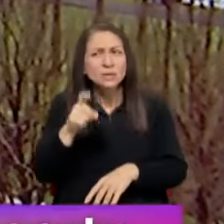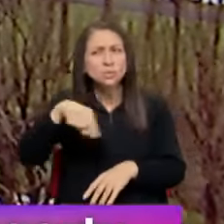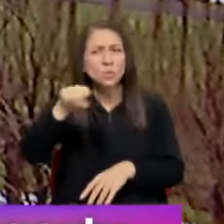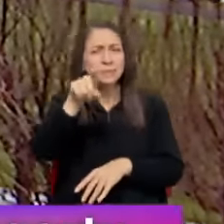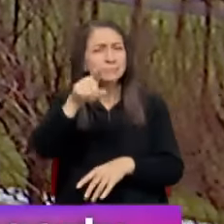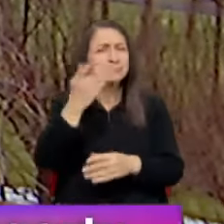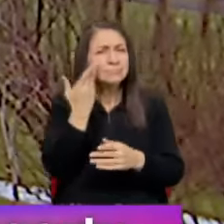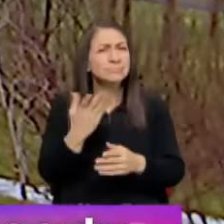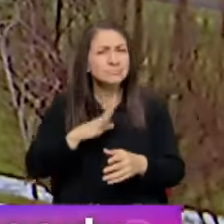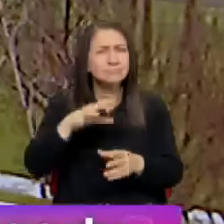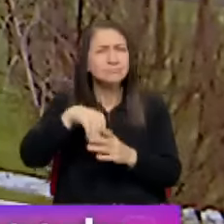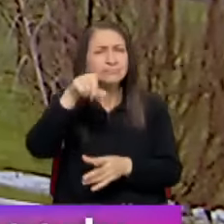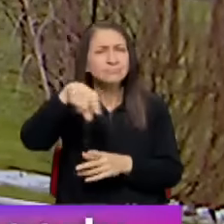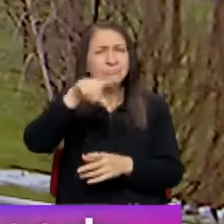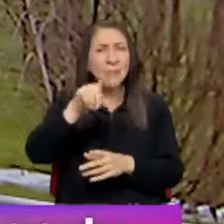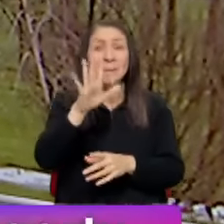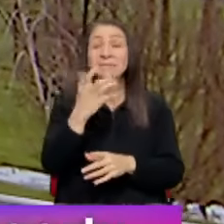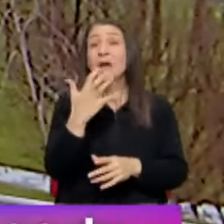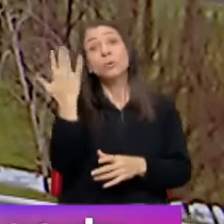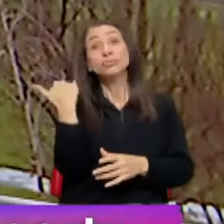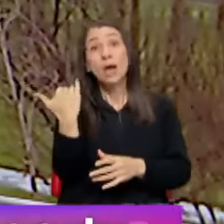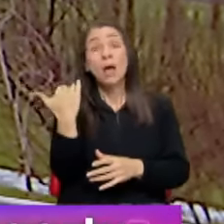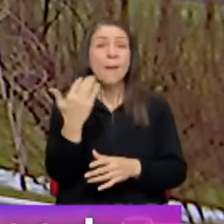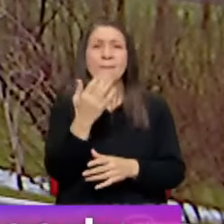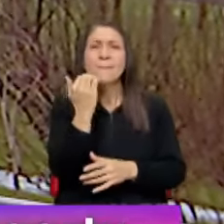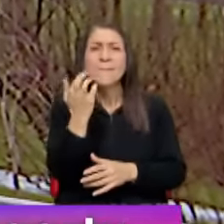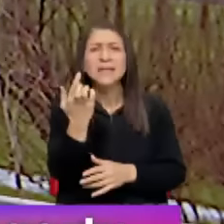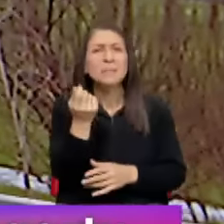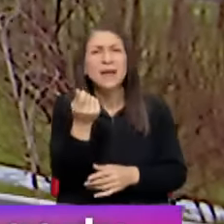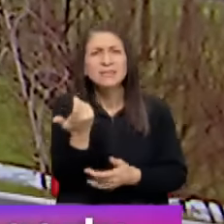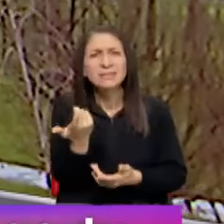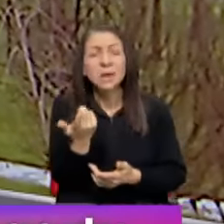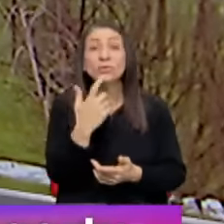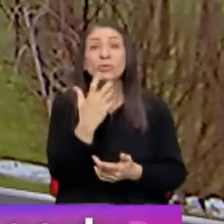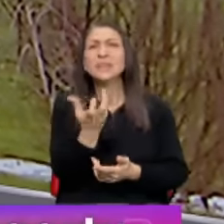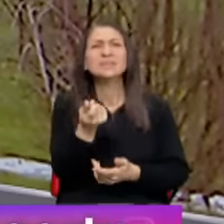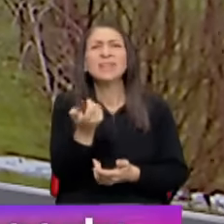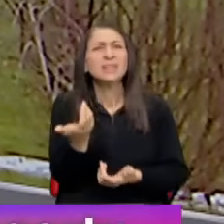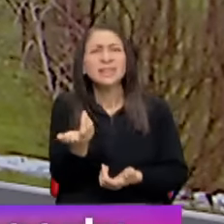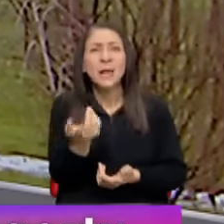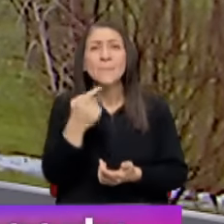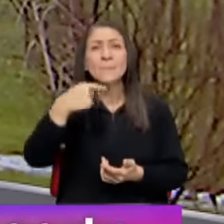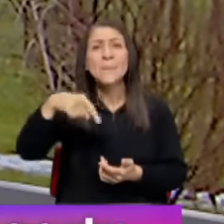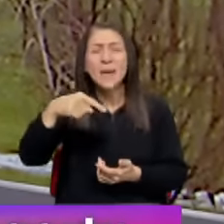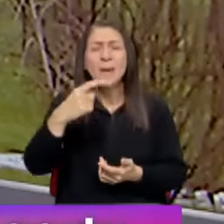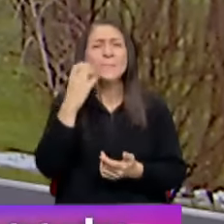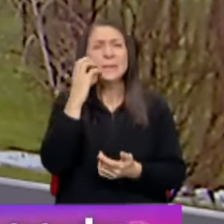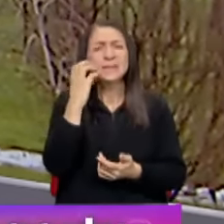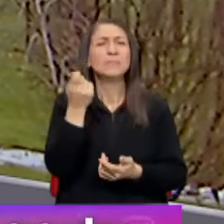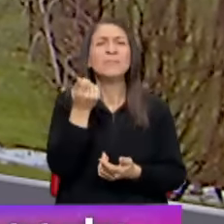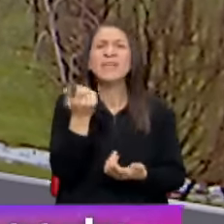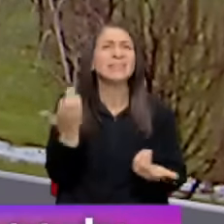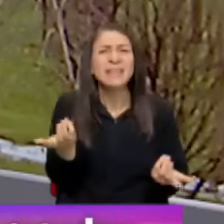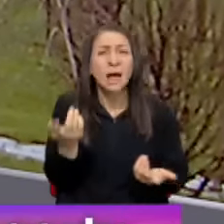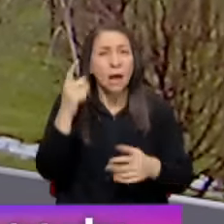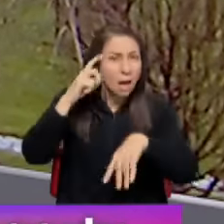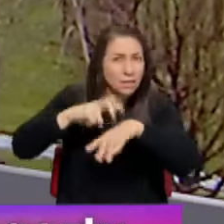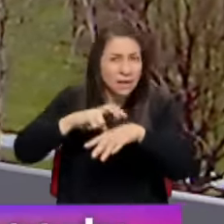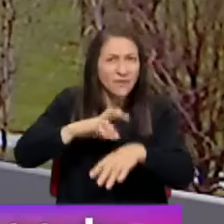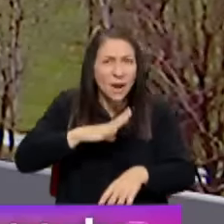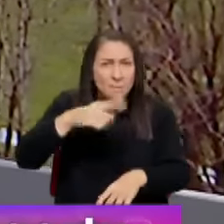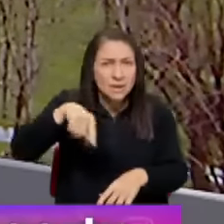ekran karşısında olup da 5 sene önce peynirin fiyatı neydi? Domatesin fiyatı neydi? Biberin, patatesin fiyatı neydi hatırlayan